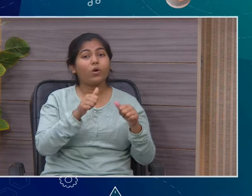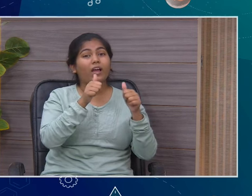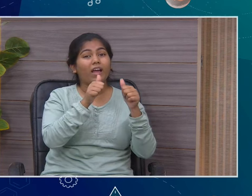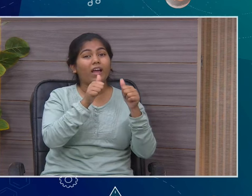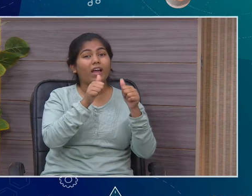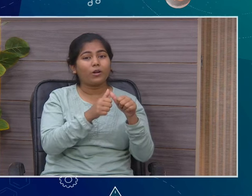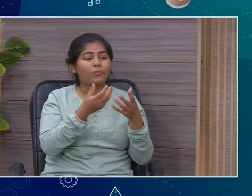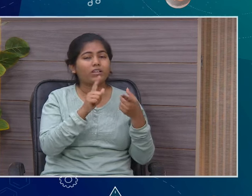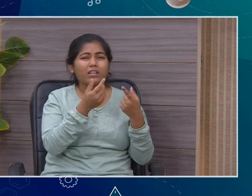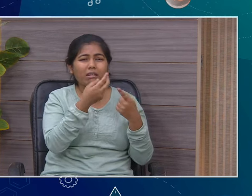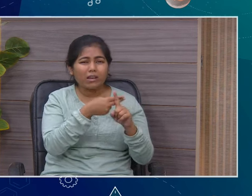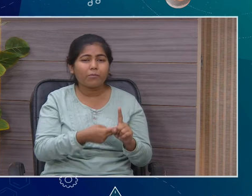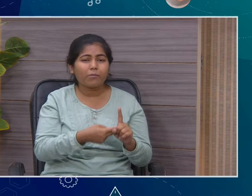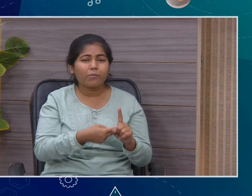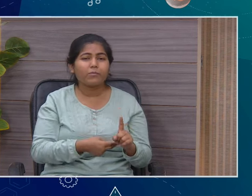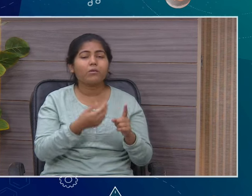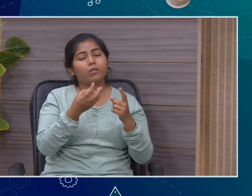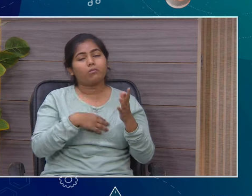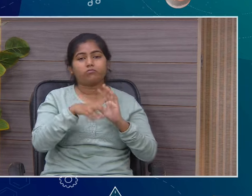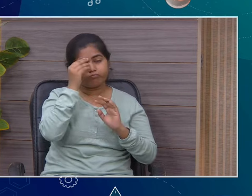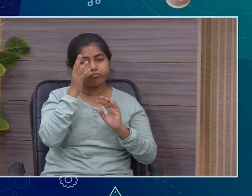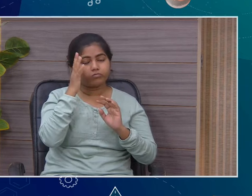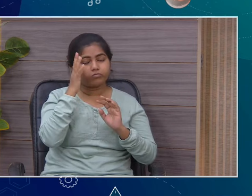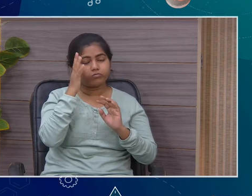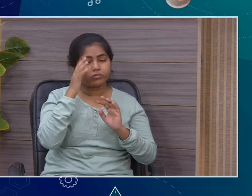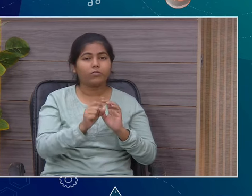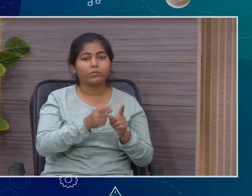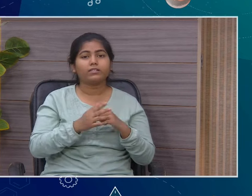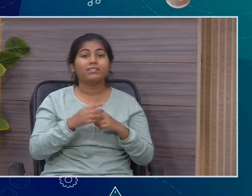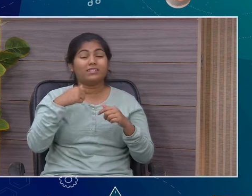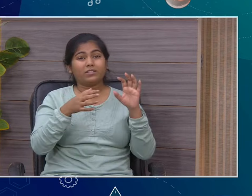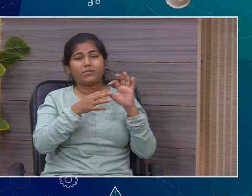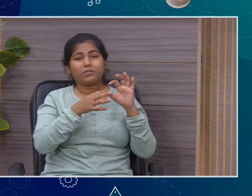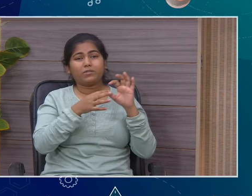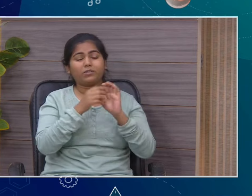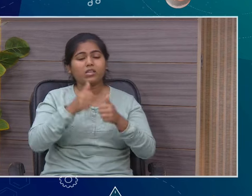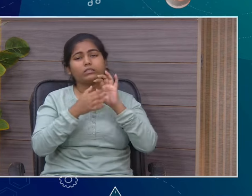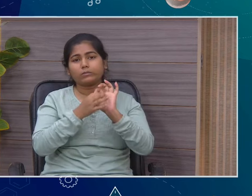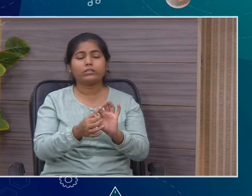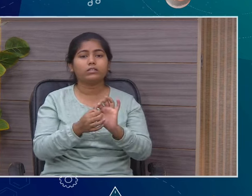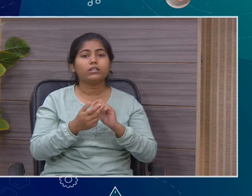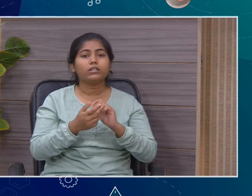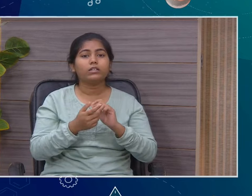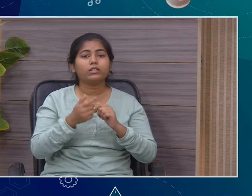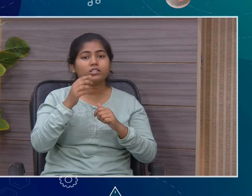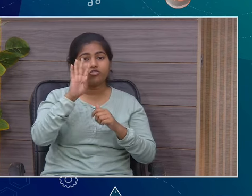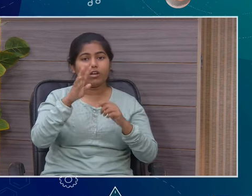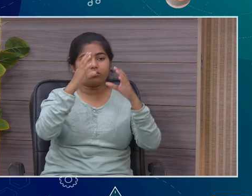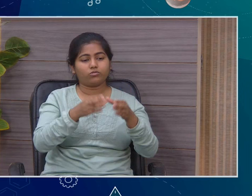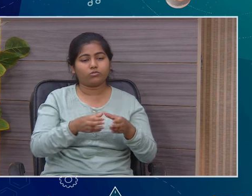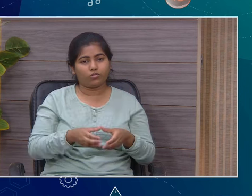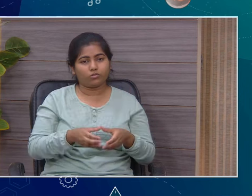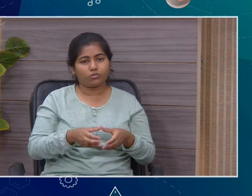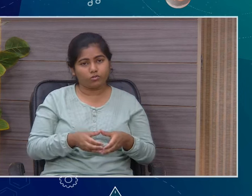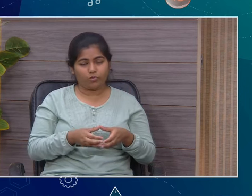करना पड़ेगा, ठीक है। इसकी एक खास बात में और नाम पूछे जाते हैं एग्जाम पॉइंट ऑफ व्यू से यहाँ लेना चाहूंगी, 4 ग्रुप्स का उन्होंने नाम